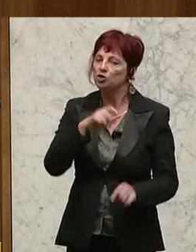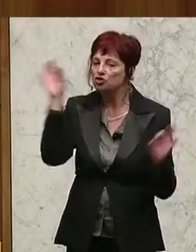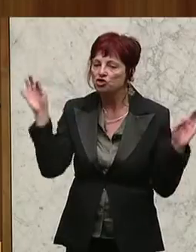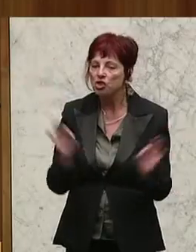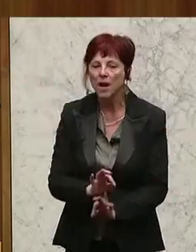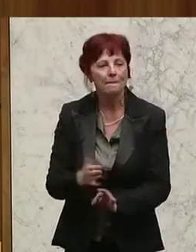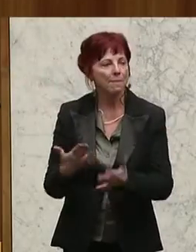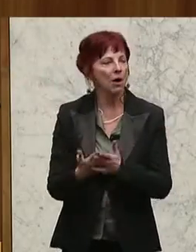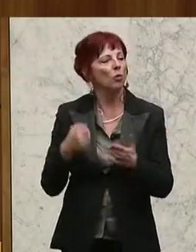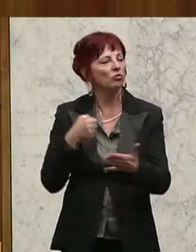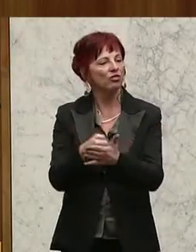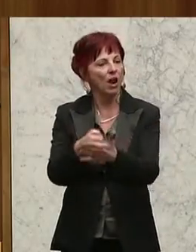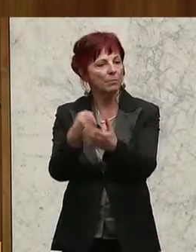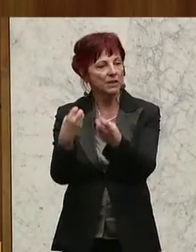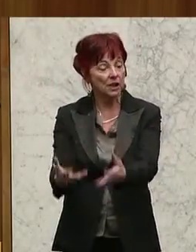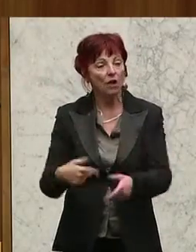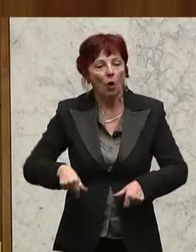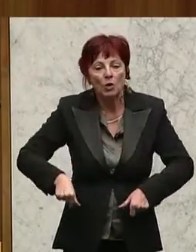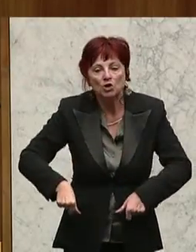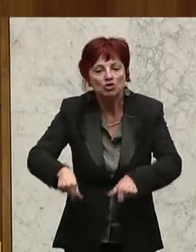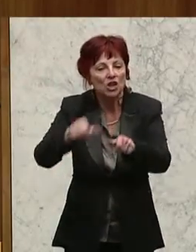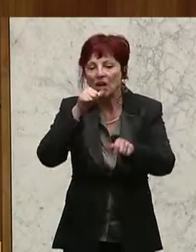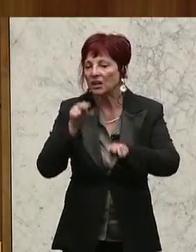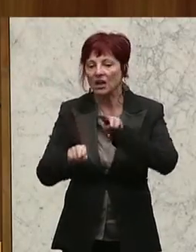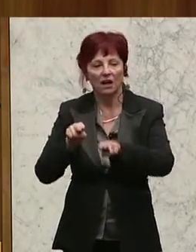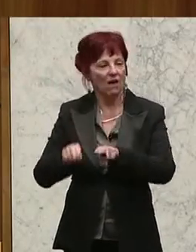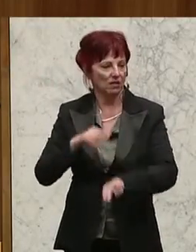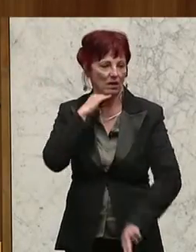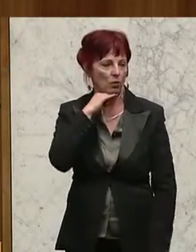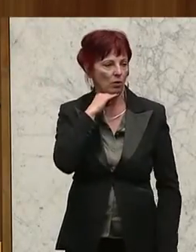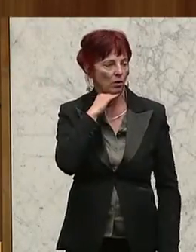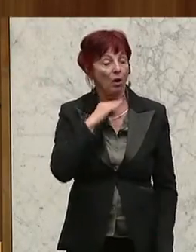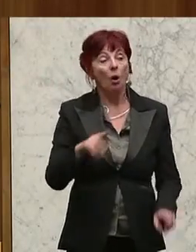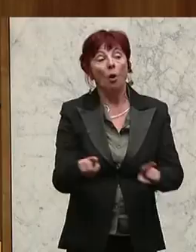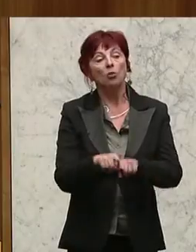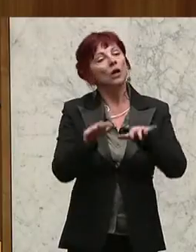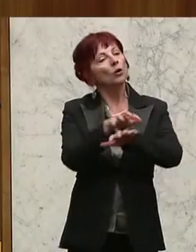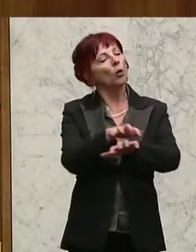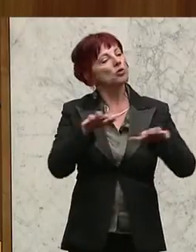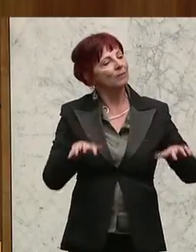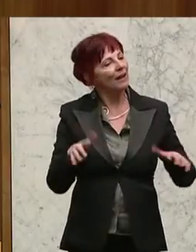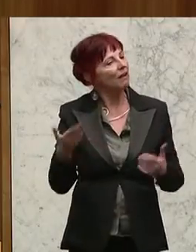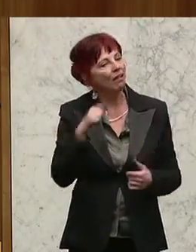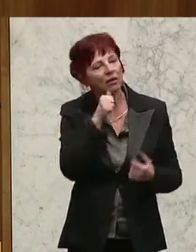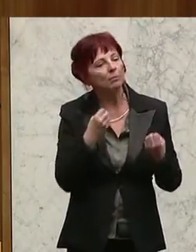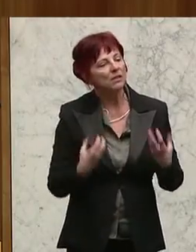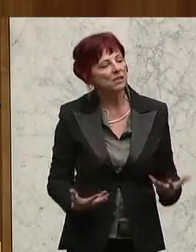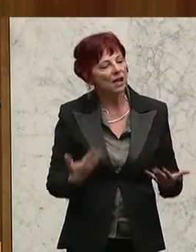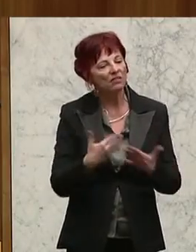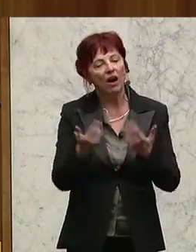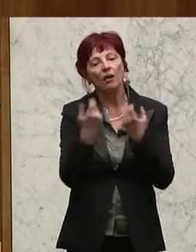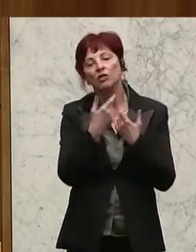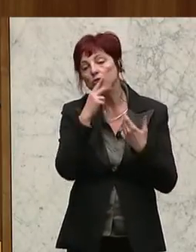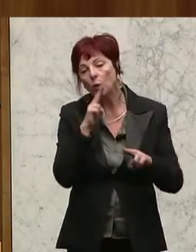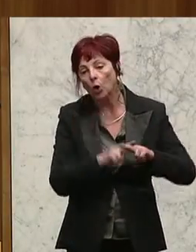die Schieneninfrastruktur nicht entsprechend gewartet worden ist. In Großbritannien ist auch nicht eingetreten, was man von der Liberalisierung versprochen hat, nämlich